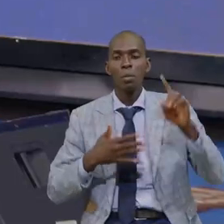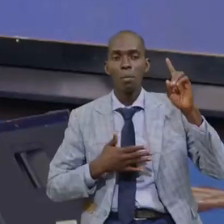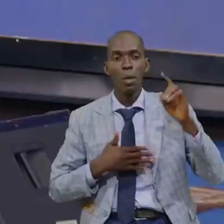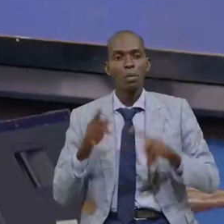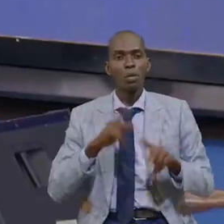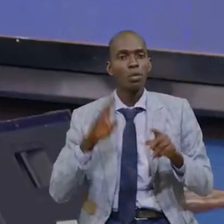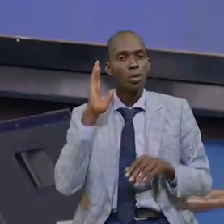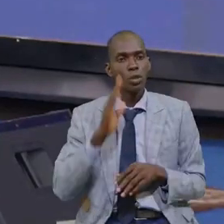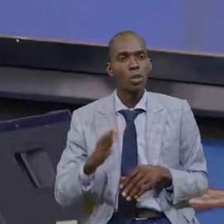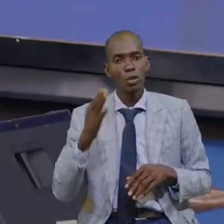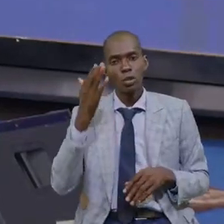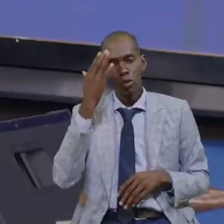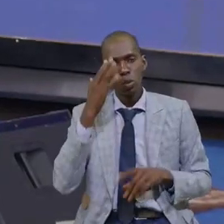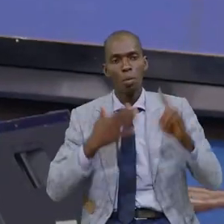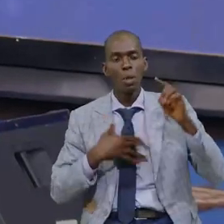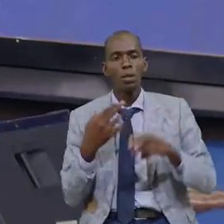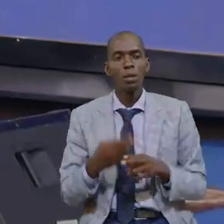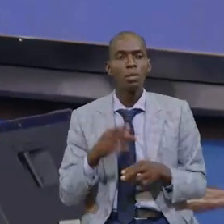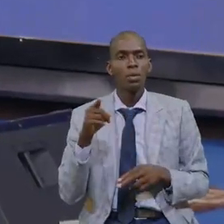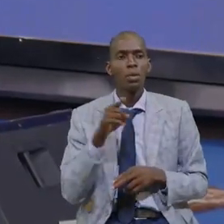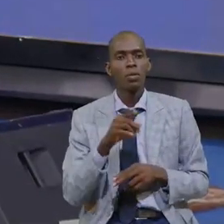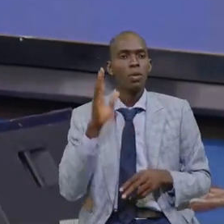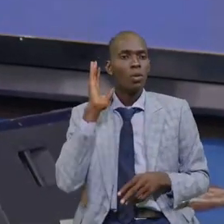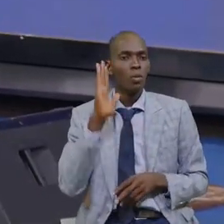moi qui parle. Me voici.